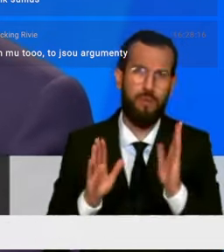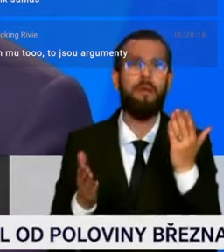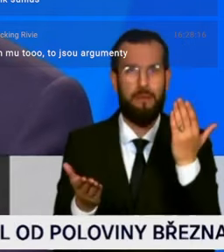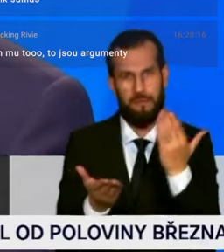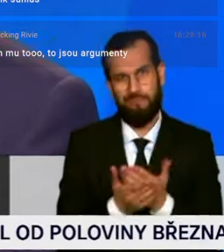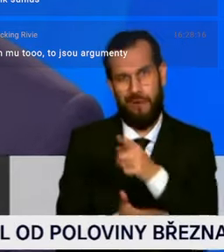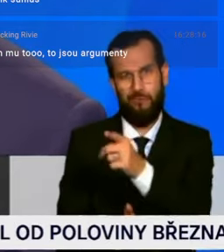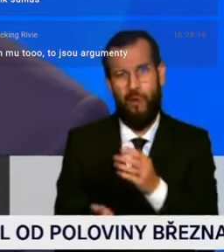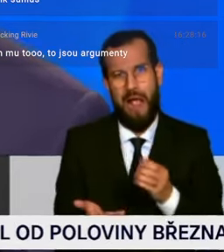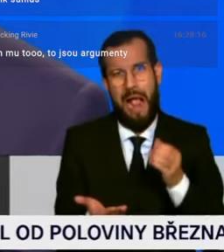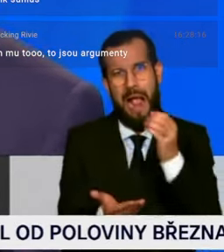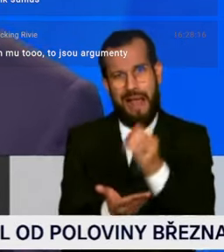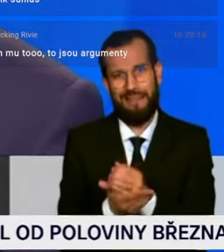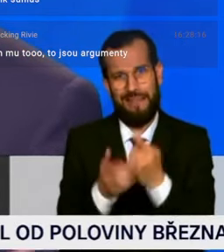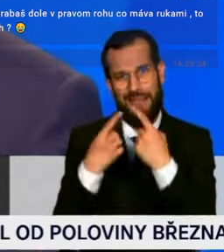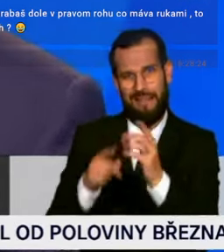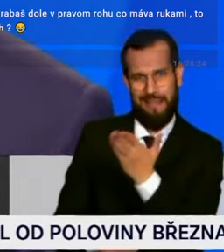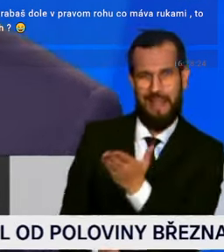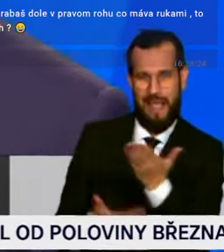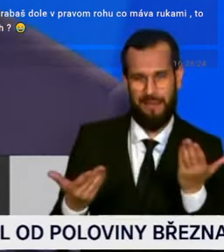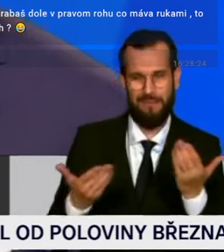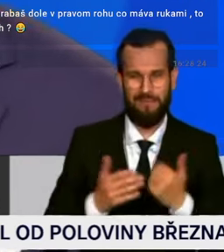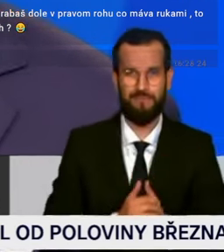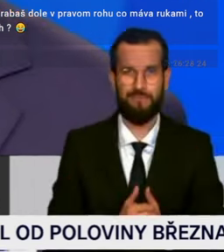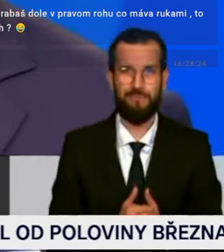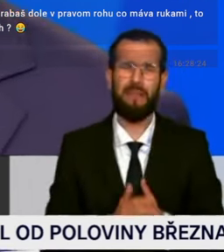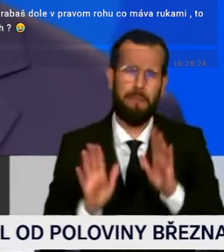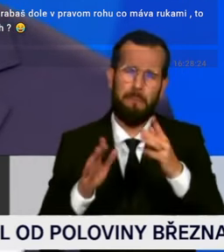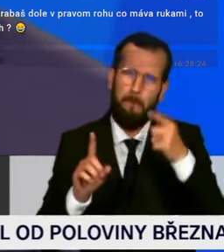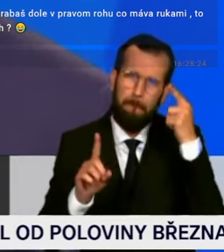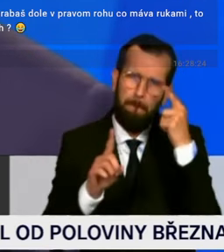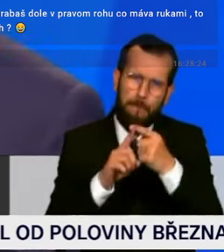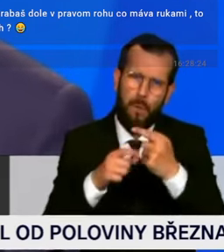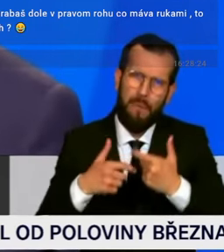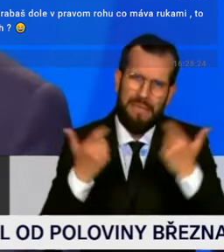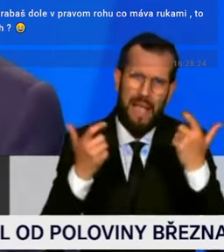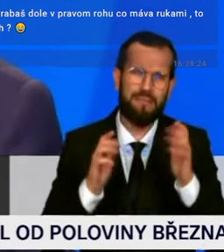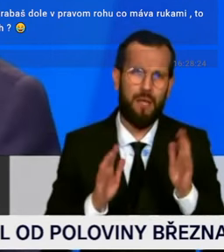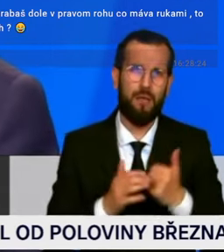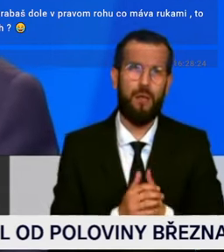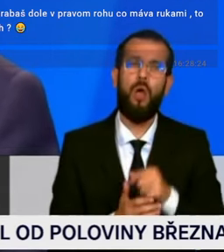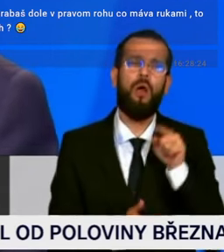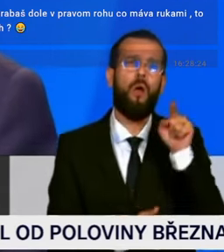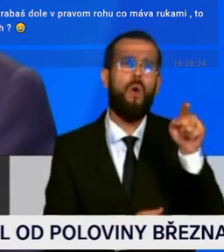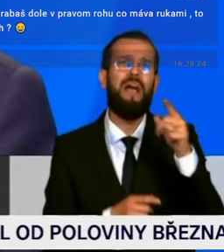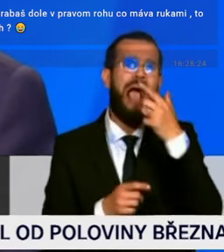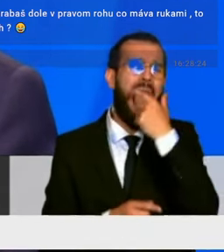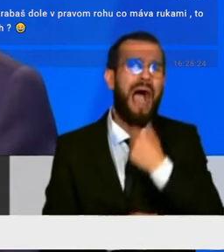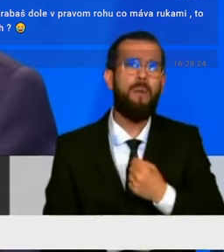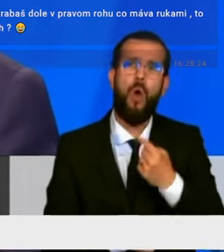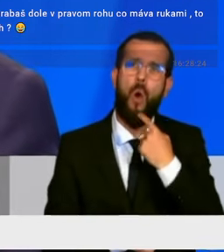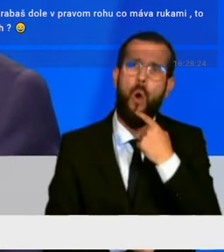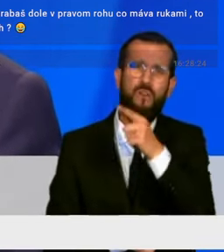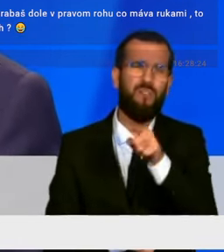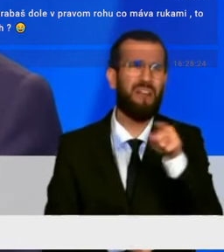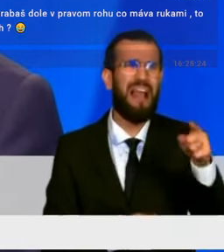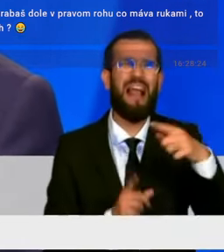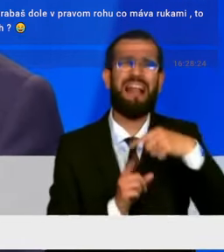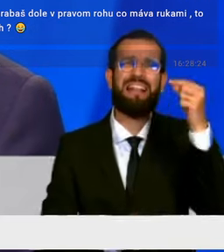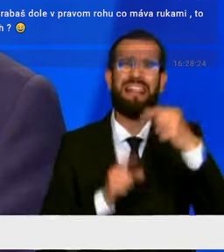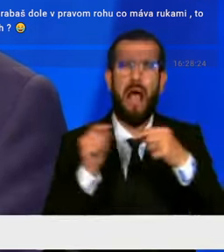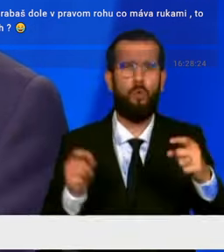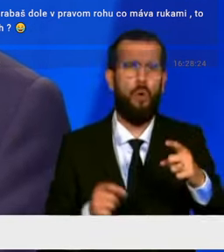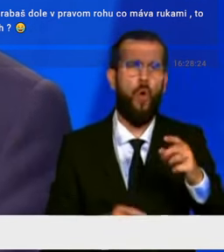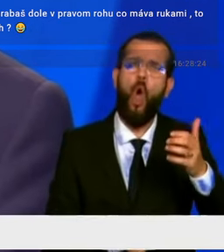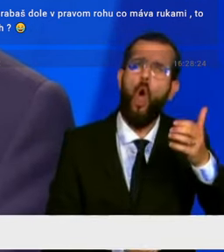Kandidát protikandidát aj môj aj Ivana Kč prá buďme konkrétne ja to len doplním on napríklad hovorí že na to je zločin čá organizácia Ale veď ja